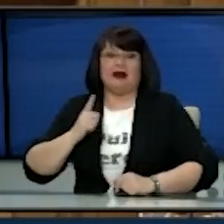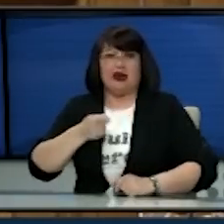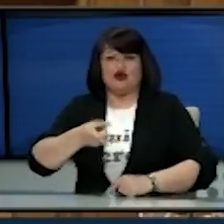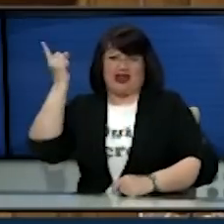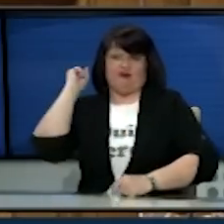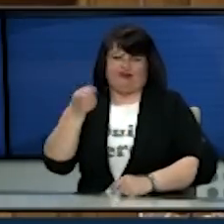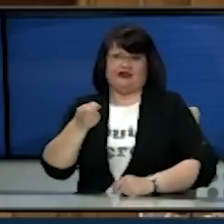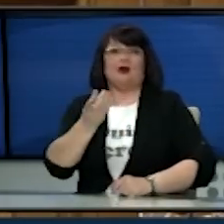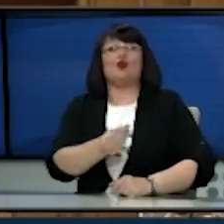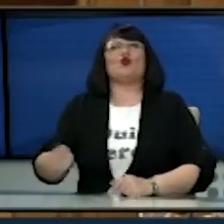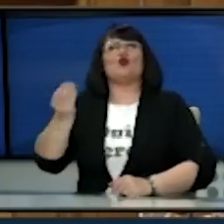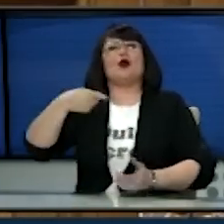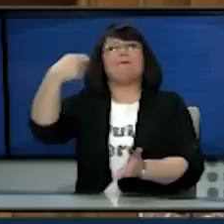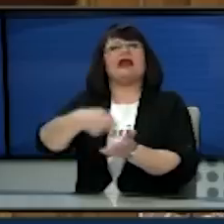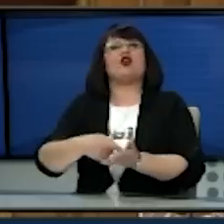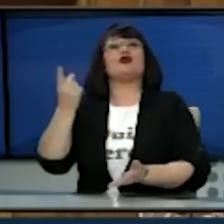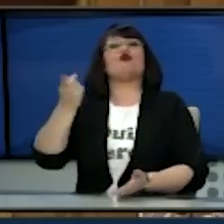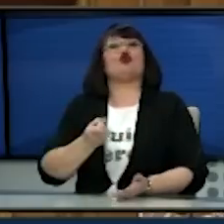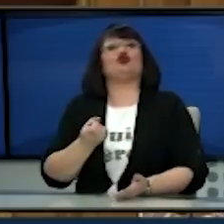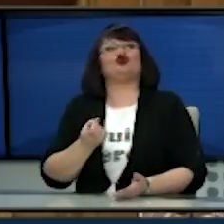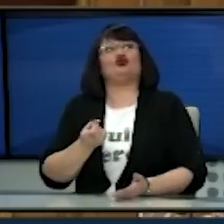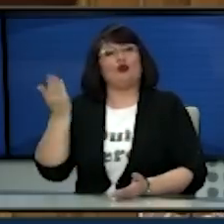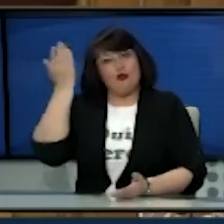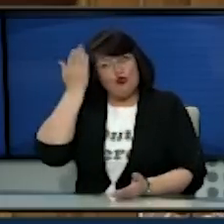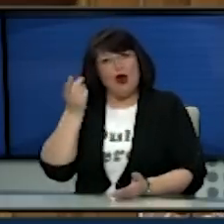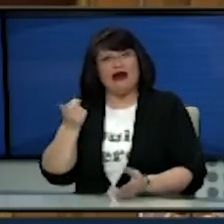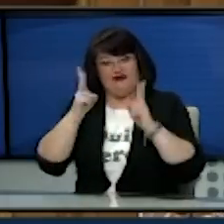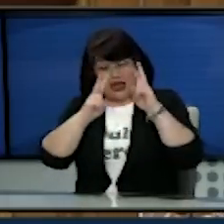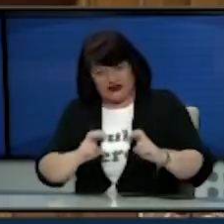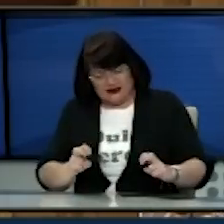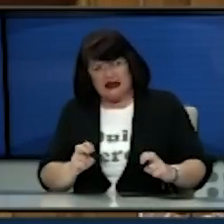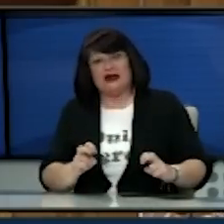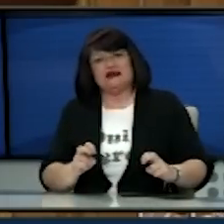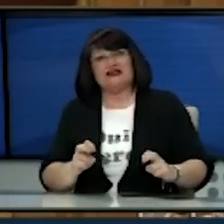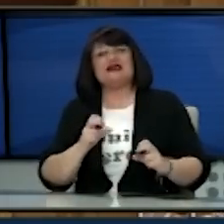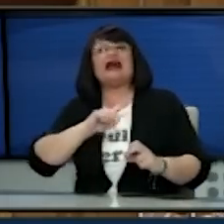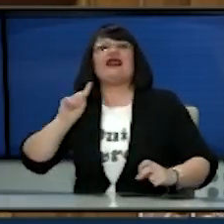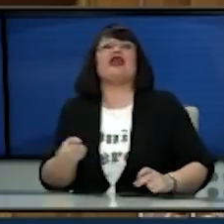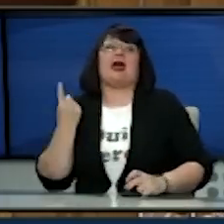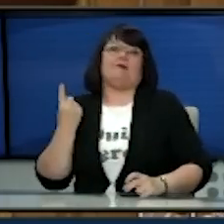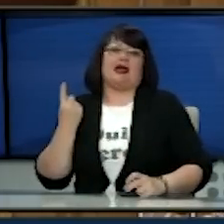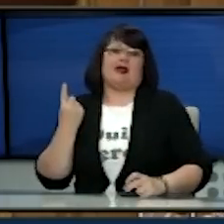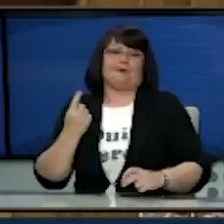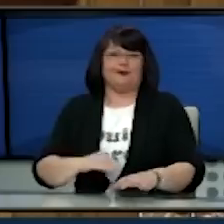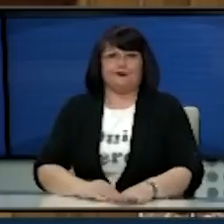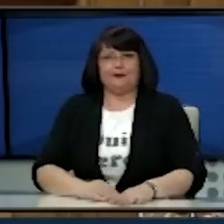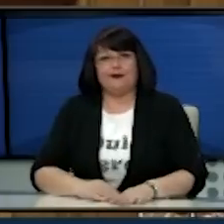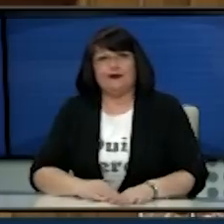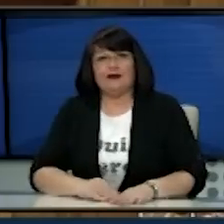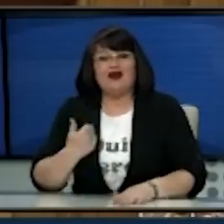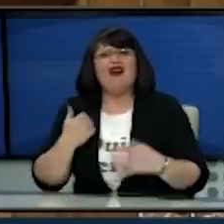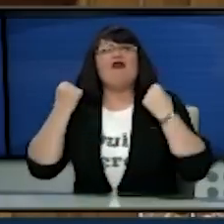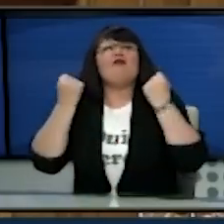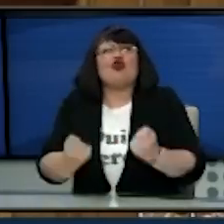τιμωρηθεί επιπλέον, πληρώνοντας ακριβότερα τις εξετάσεις και τις θεραπείες. Φορτώνεται